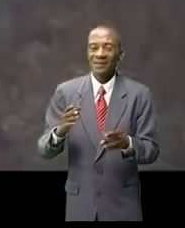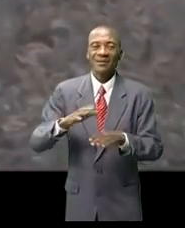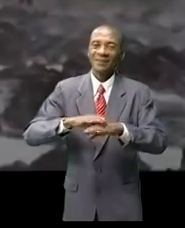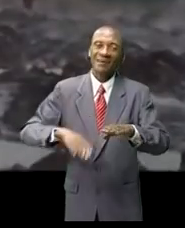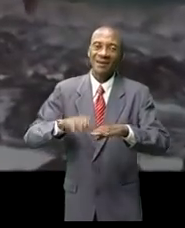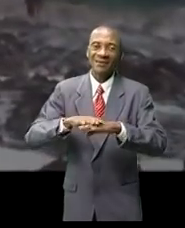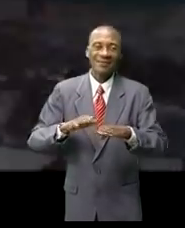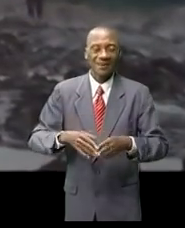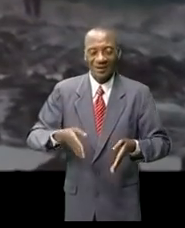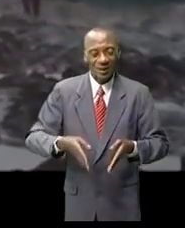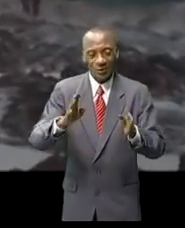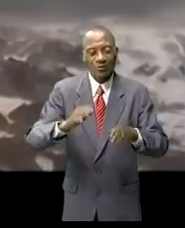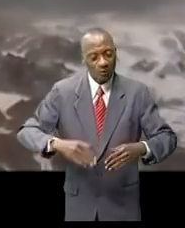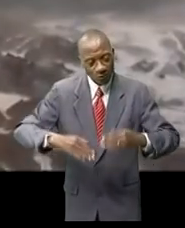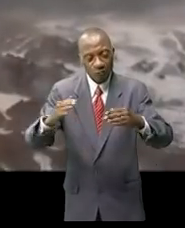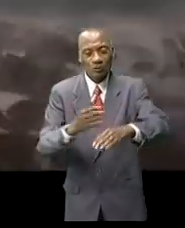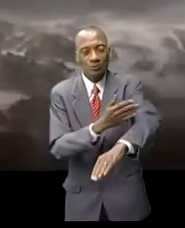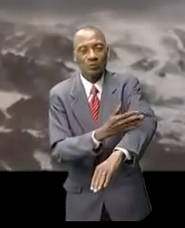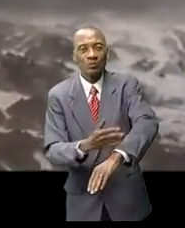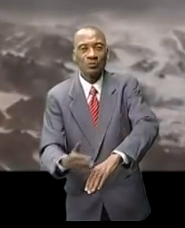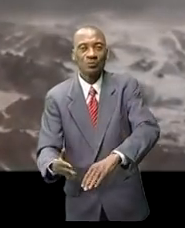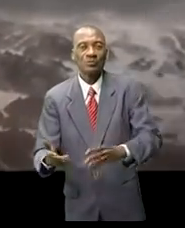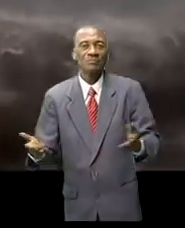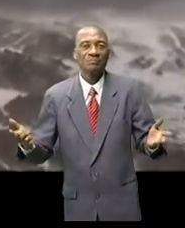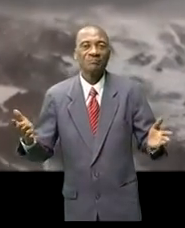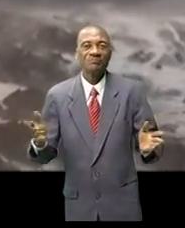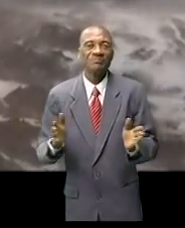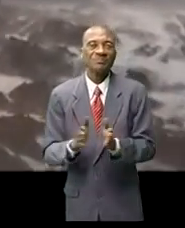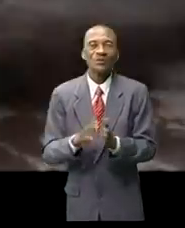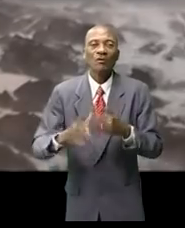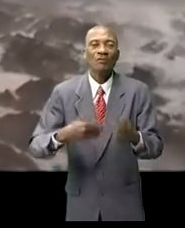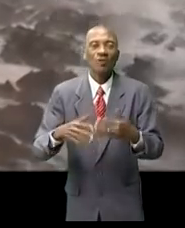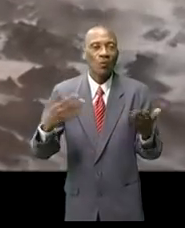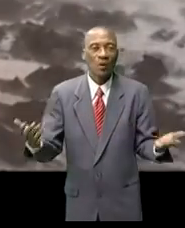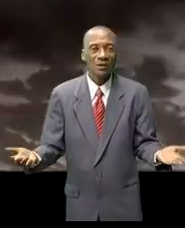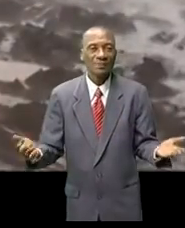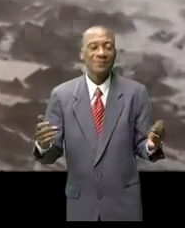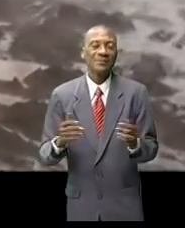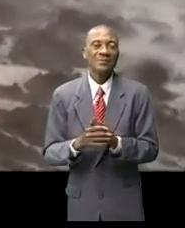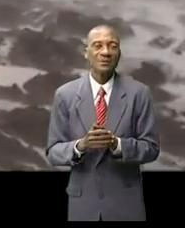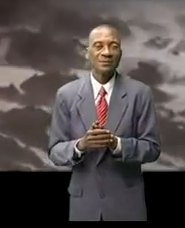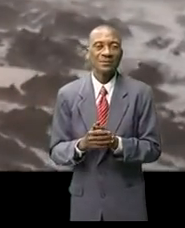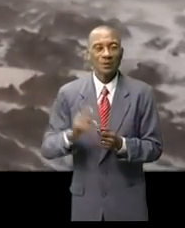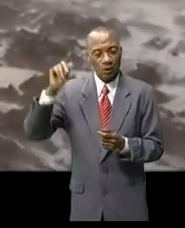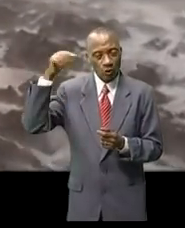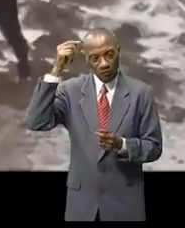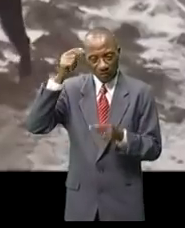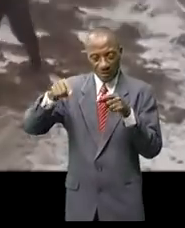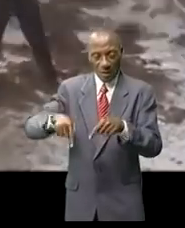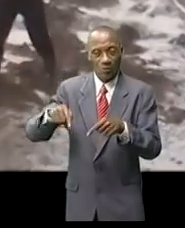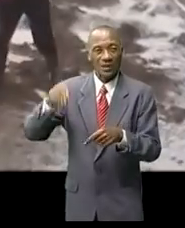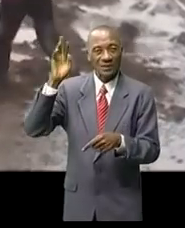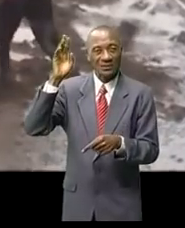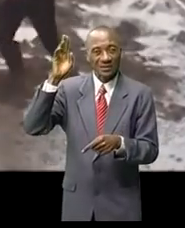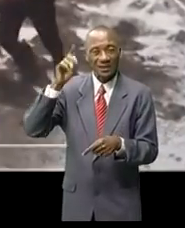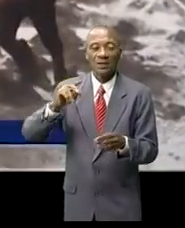C'est un prix quotidien, il y a péril à la demeure si rien n'est fait. Le gouvernement central et local sont